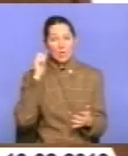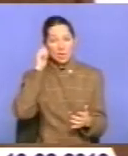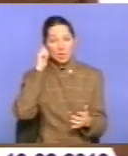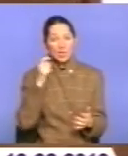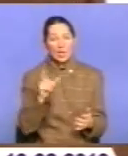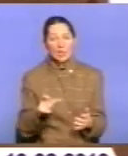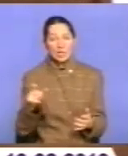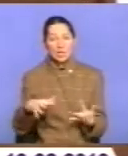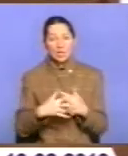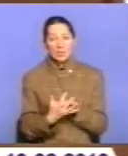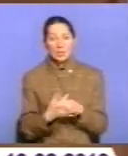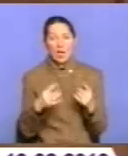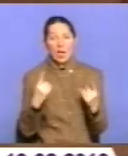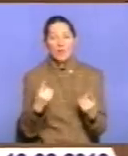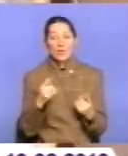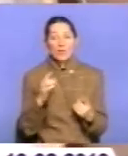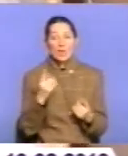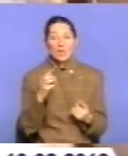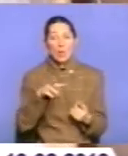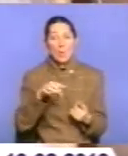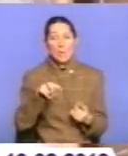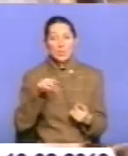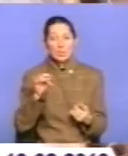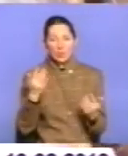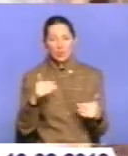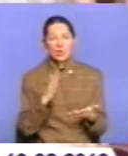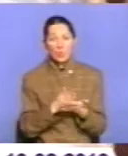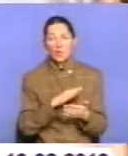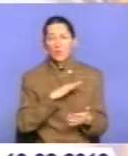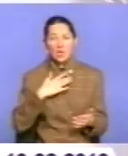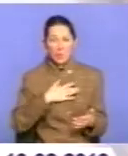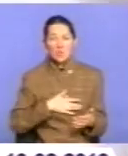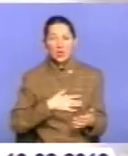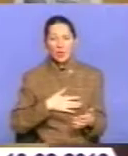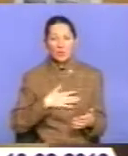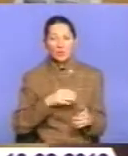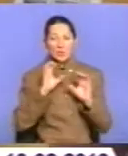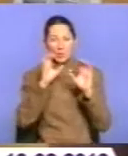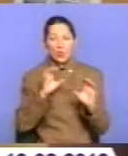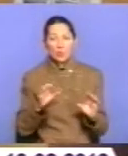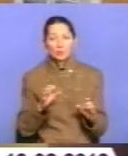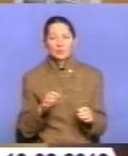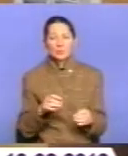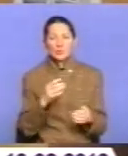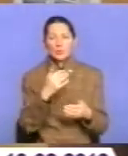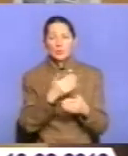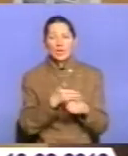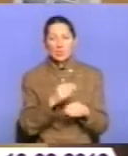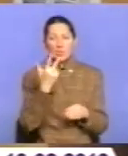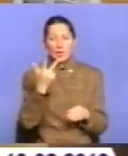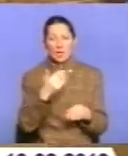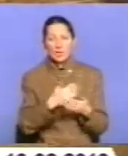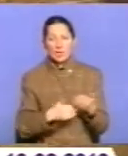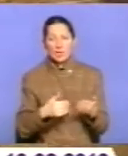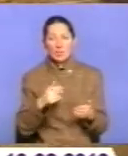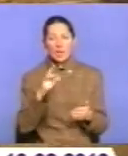Великі Млинці уже мав неприємності із законом. Не уникнути їх і зараз. Зловмиснику інкримінують частину 3 статті 185